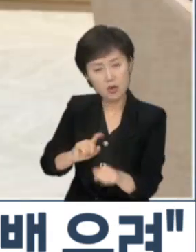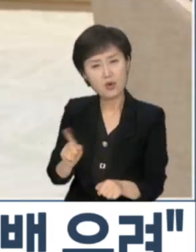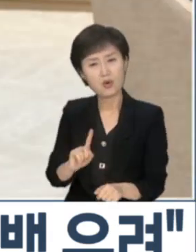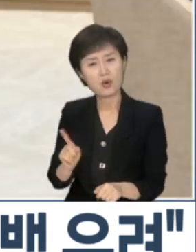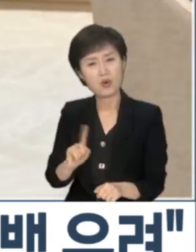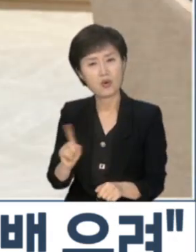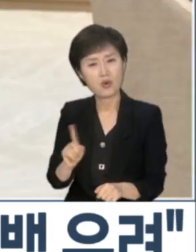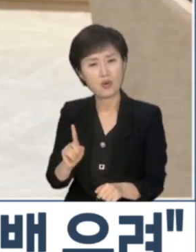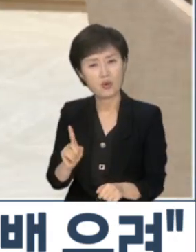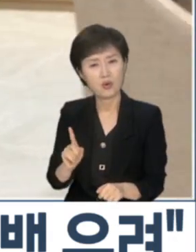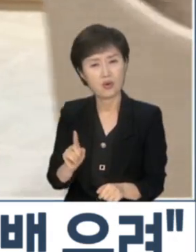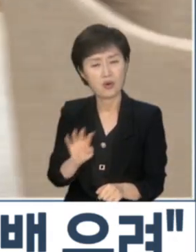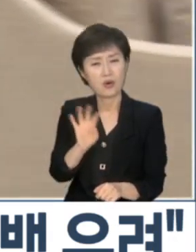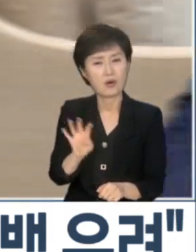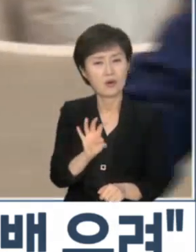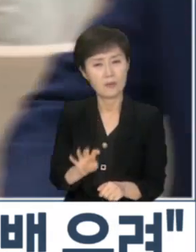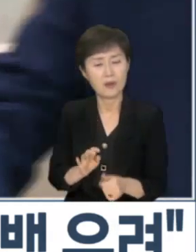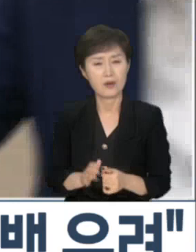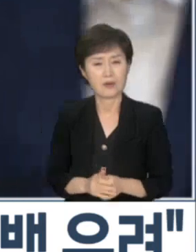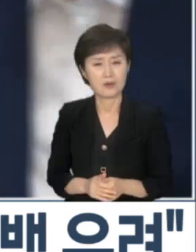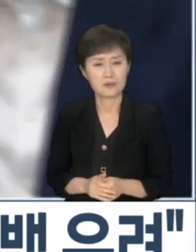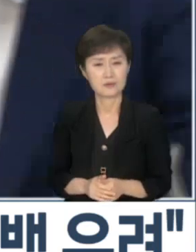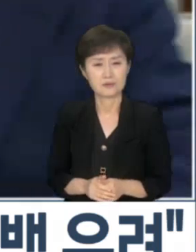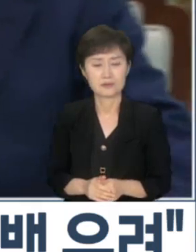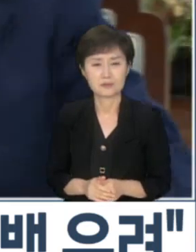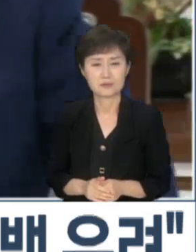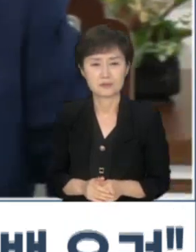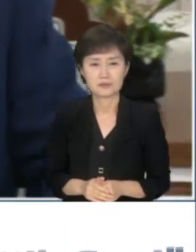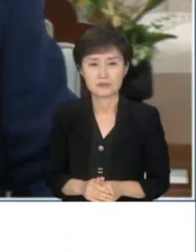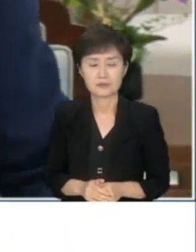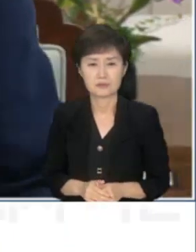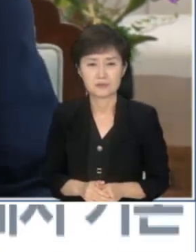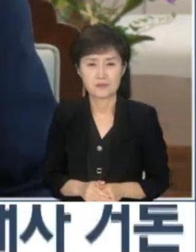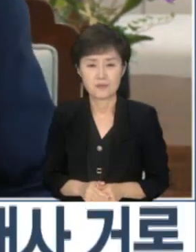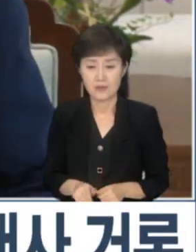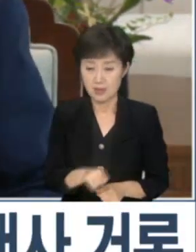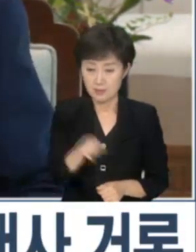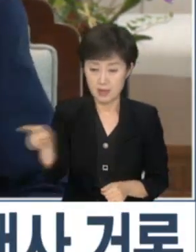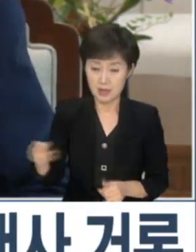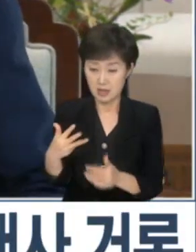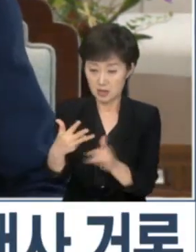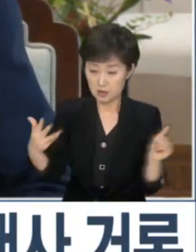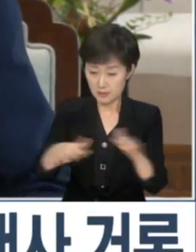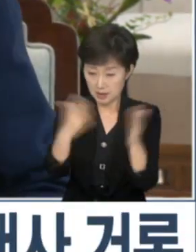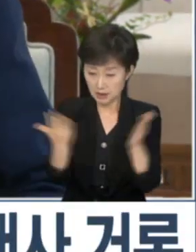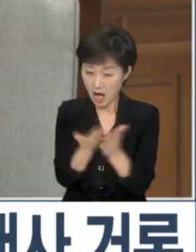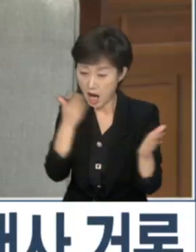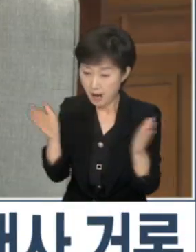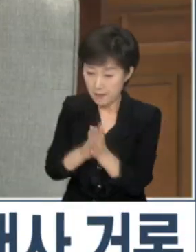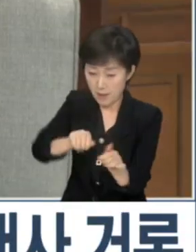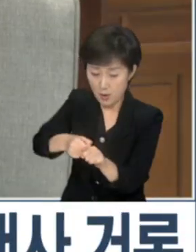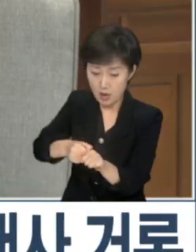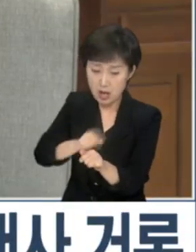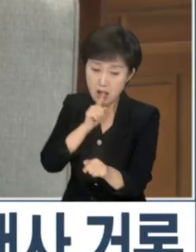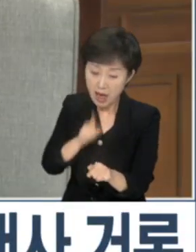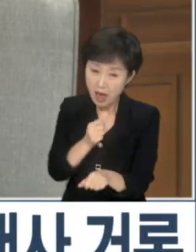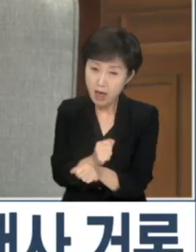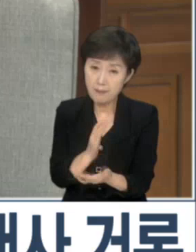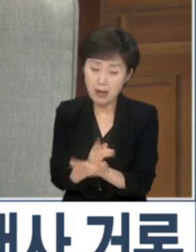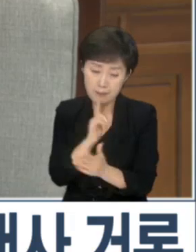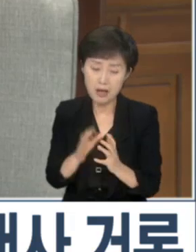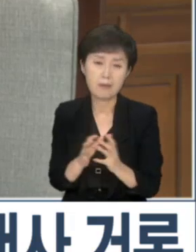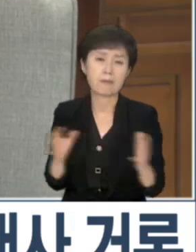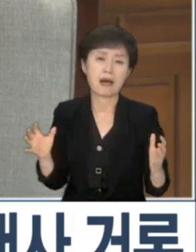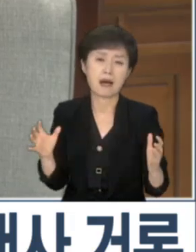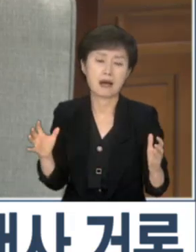어디까지 하는지이 부분을 가지고 지금 어 논란을 증정이 되어버린 정정이 된 상황입니다 정정이 되어버린 상황이기 때문에 본질이